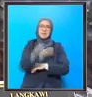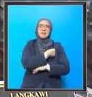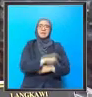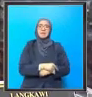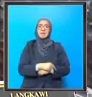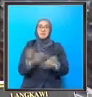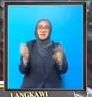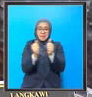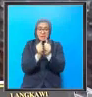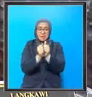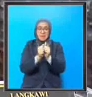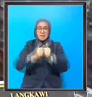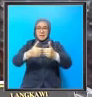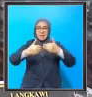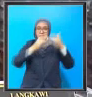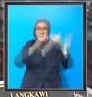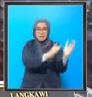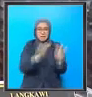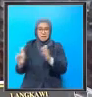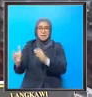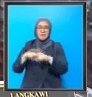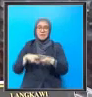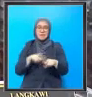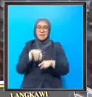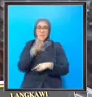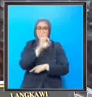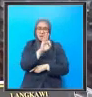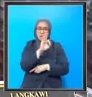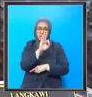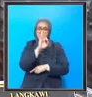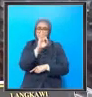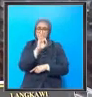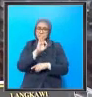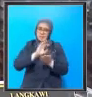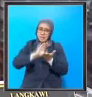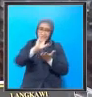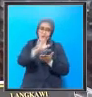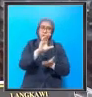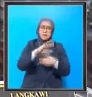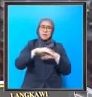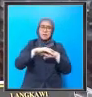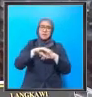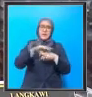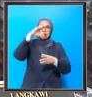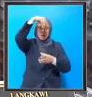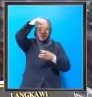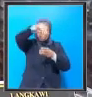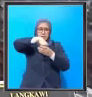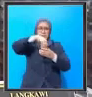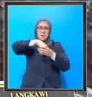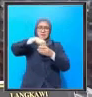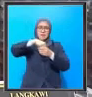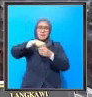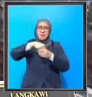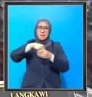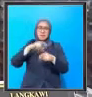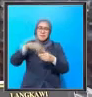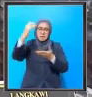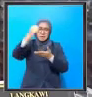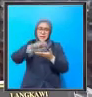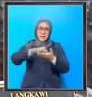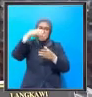dengan mengadakan domestic investment dalam bidang-bidang yang kita